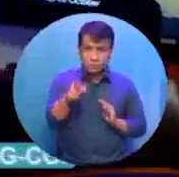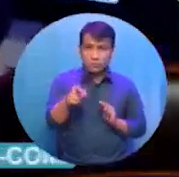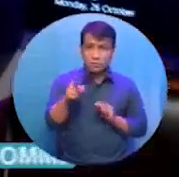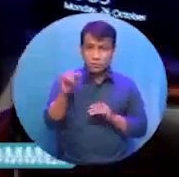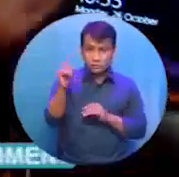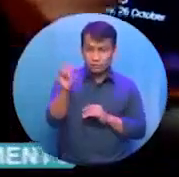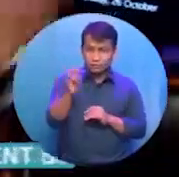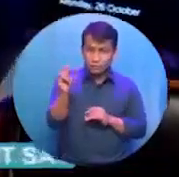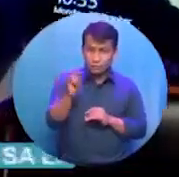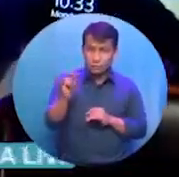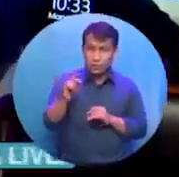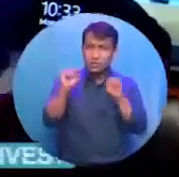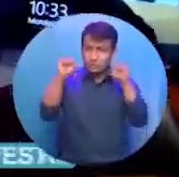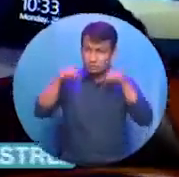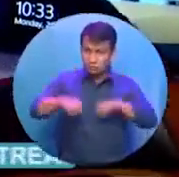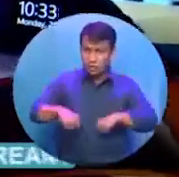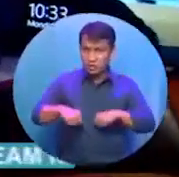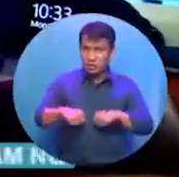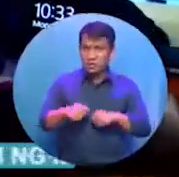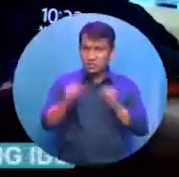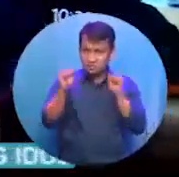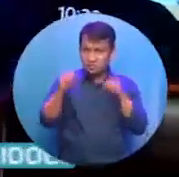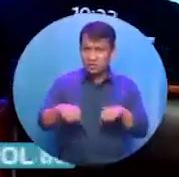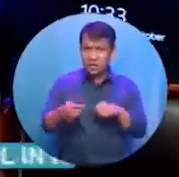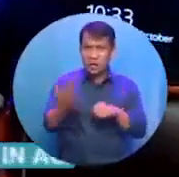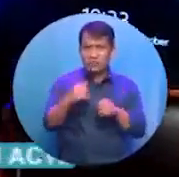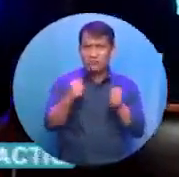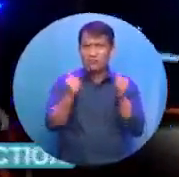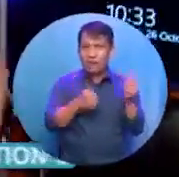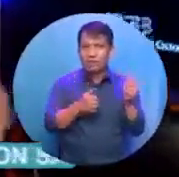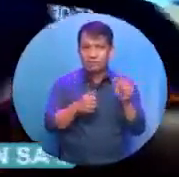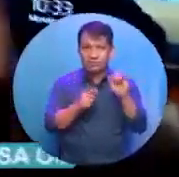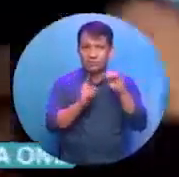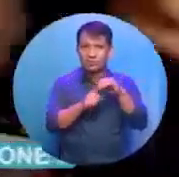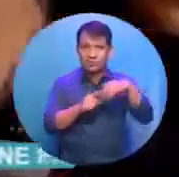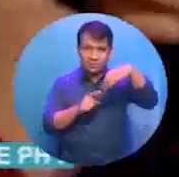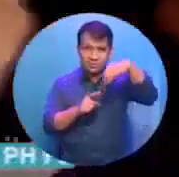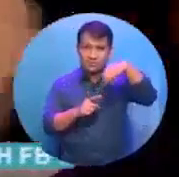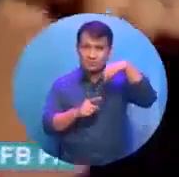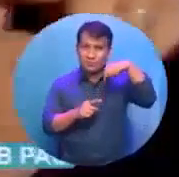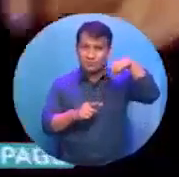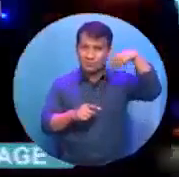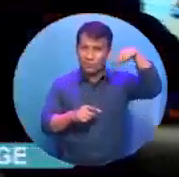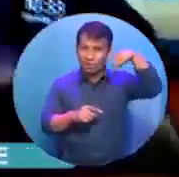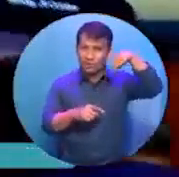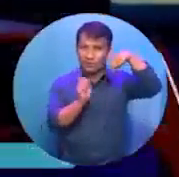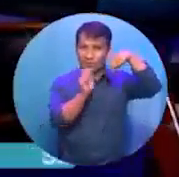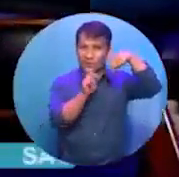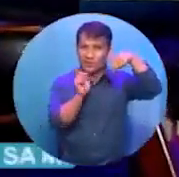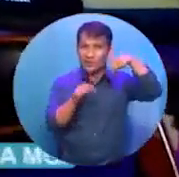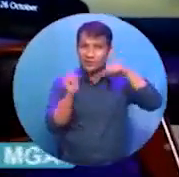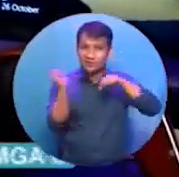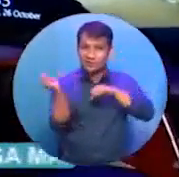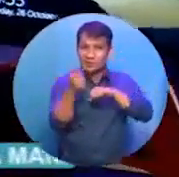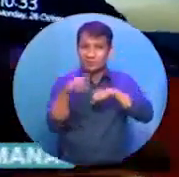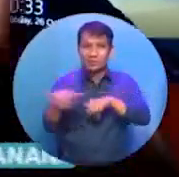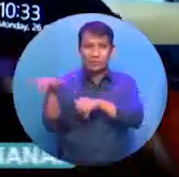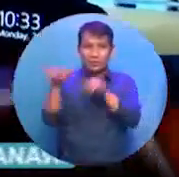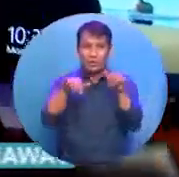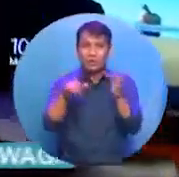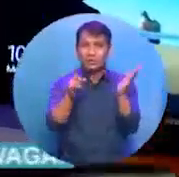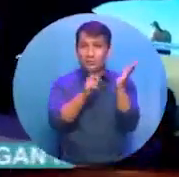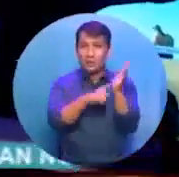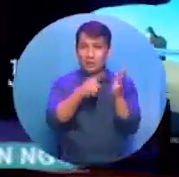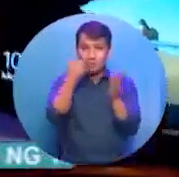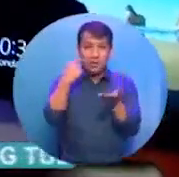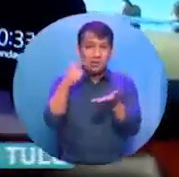kanyang YouTube? Aba, pwedeng-pwede! Mag-subscribe! Click the bell button! Teng! At select all para agad mag-notify